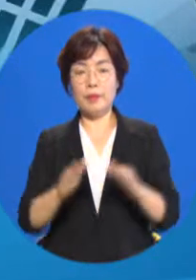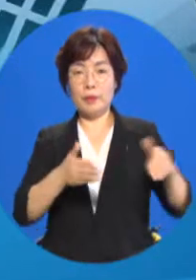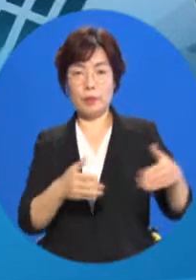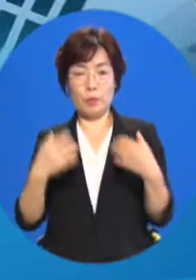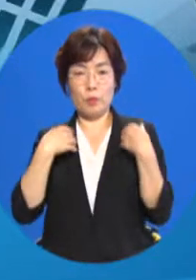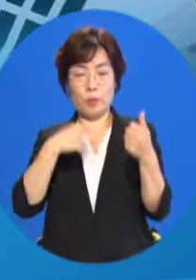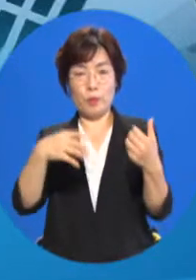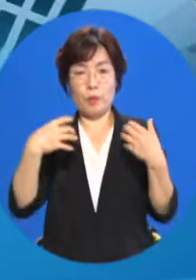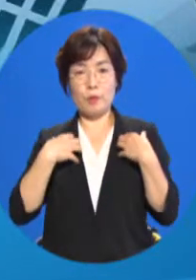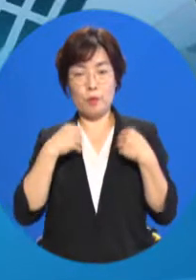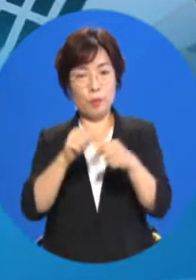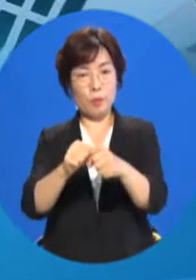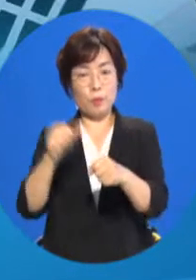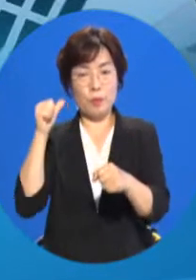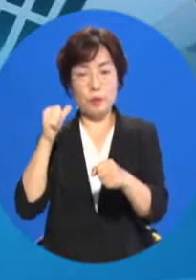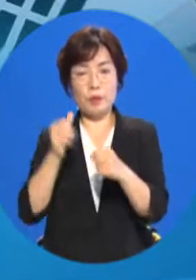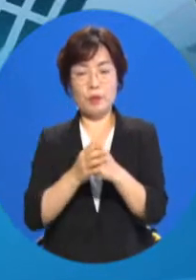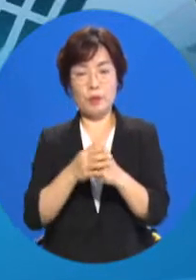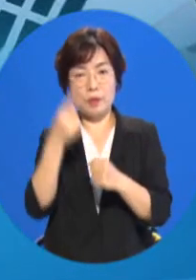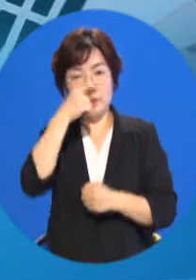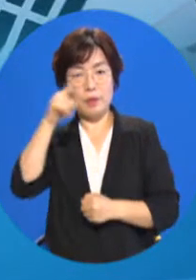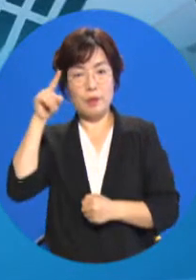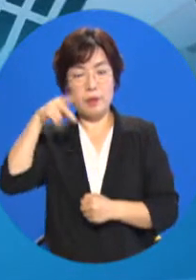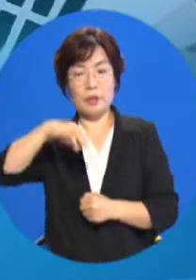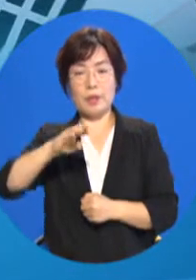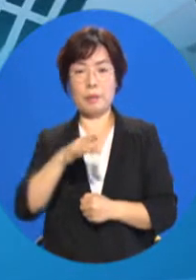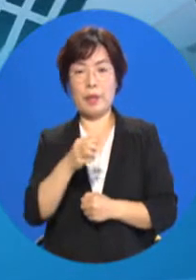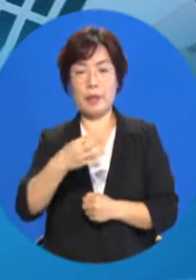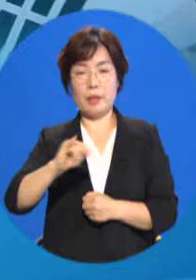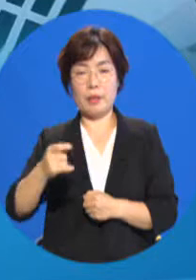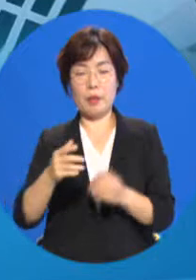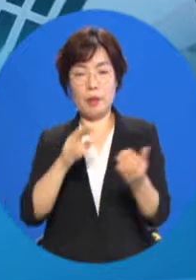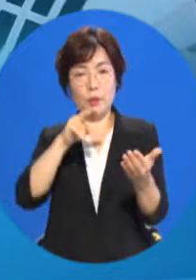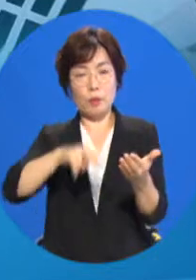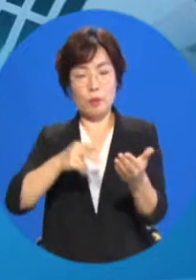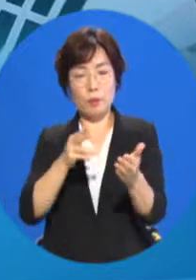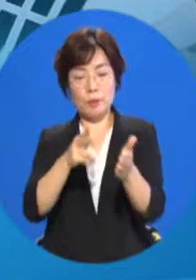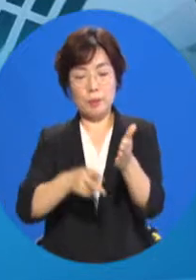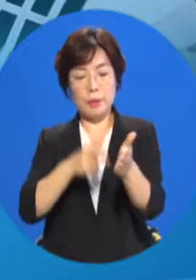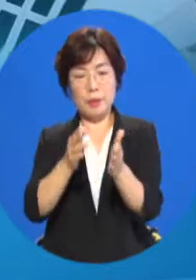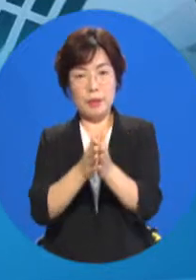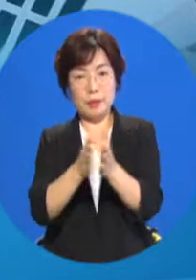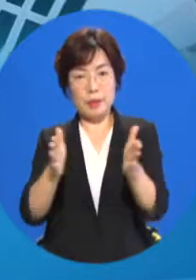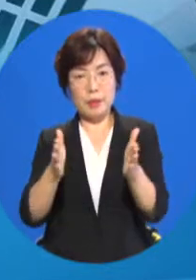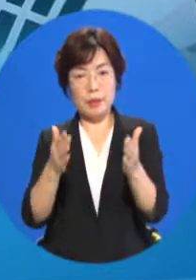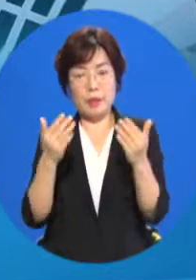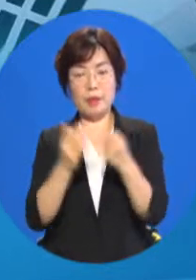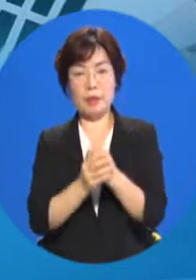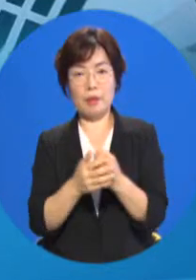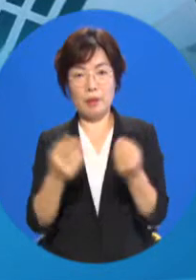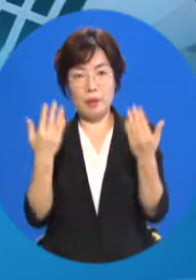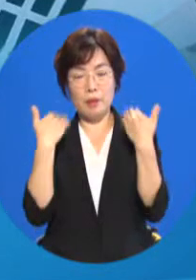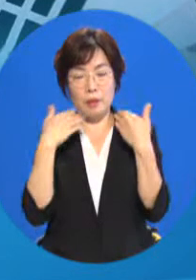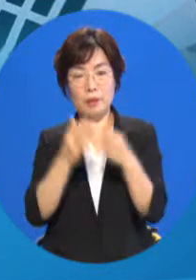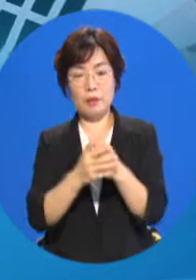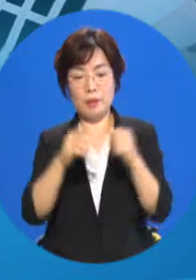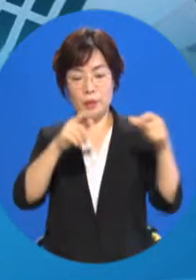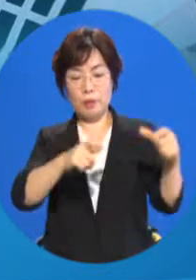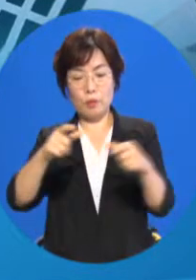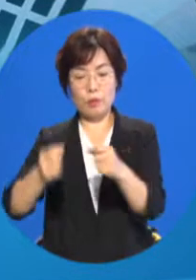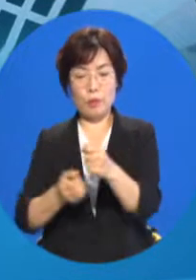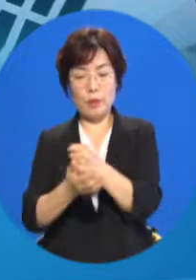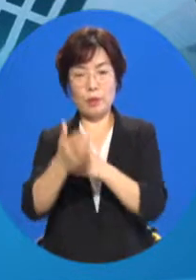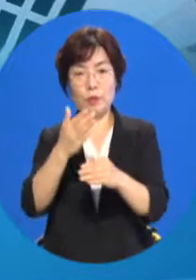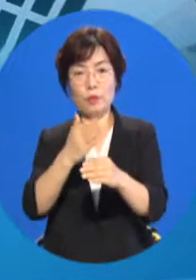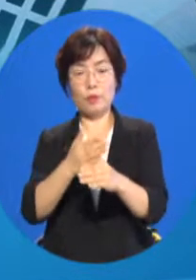전라남도 교육청이 5년 전 시베리아 독서 토론 열차로 시작한 유라시아 통일희망 열차 학교가 전국의 시도교육청으로